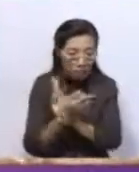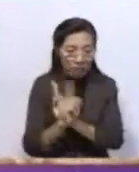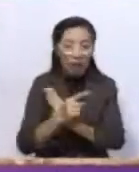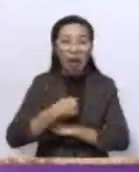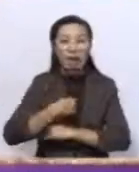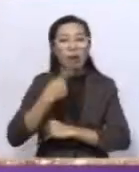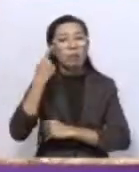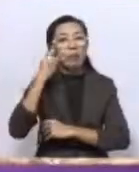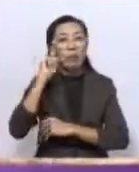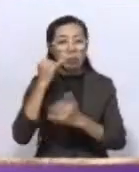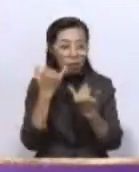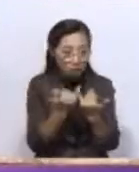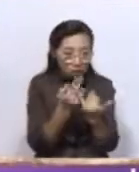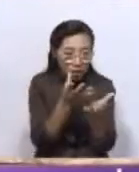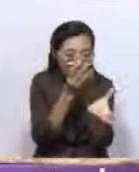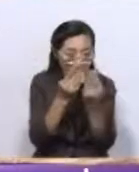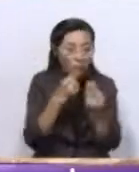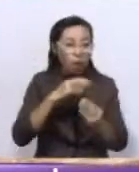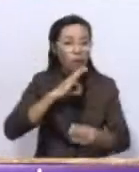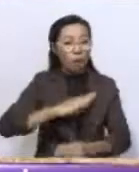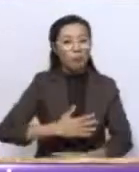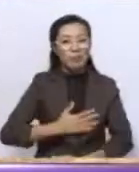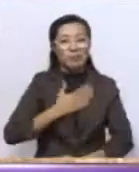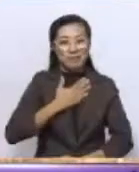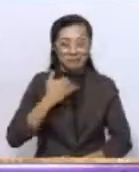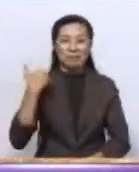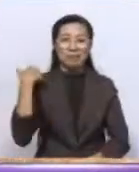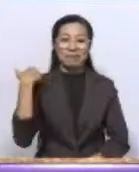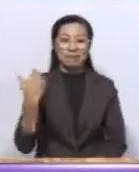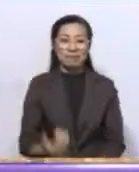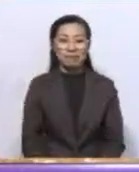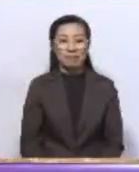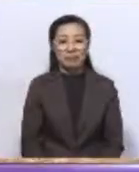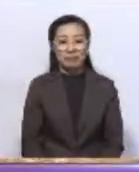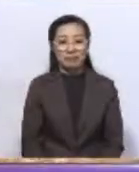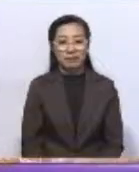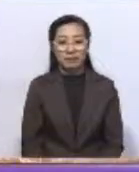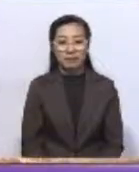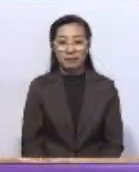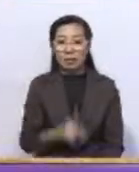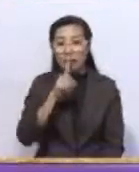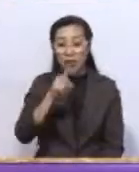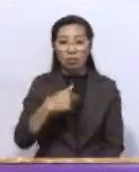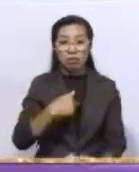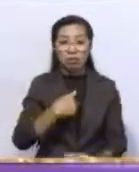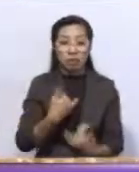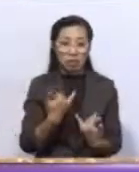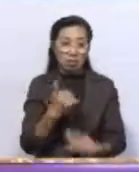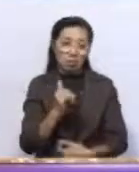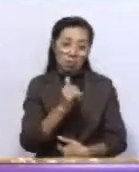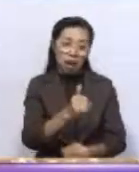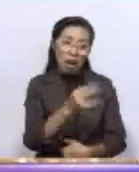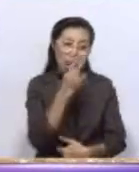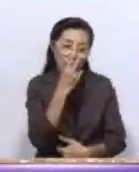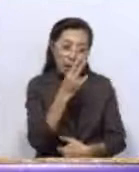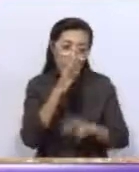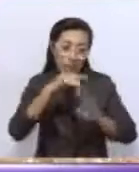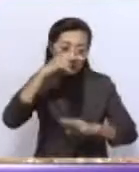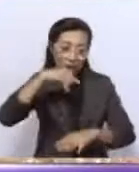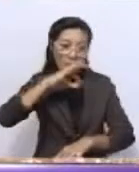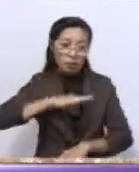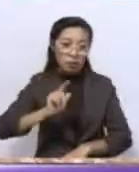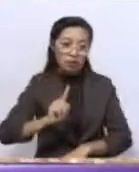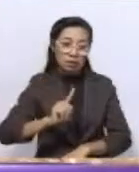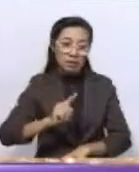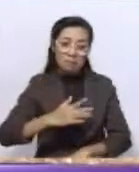เป็นยังไงบ้างค่ะก็รู้สึกน่าประทับใจค่ะ ถ ึ งตัวแล้วพอได้มาชมอย่างนี้รู้สึกภาคภูมิใจความเป็นไทยยังไงบ้าง รู้สึกภ